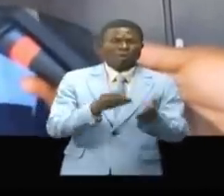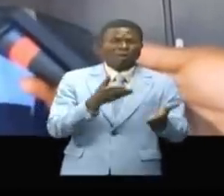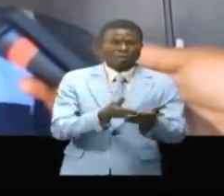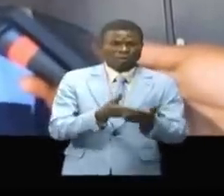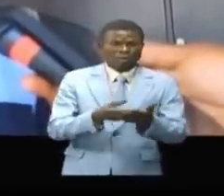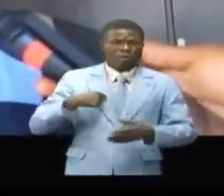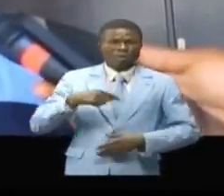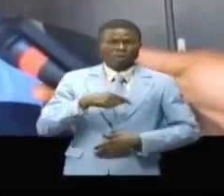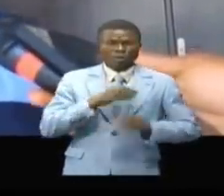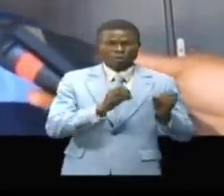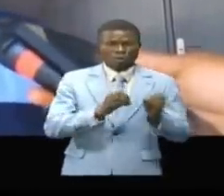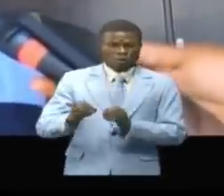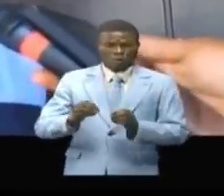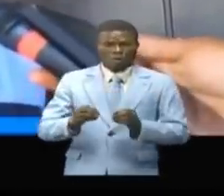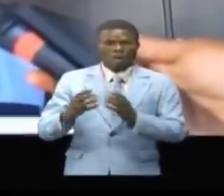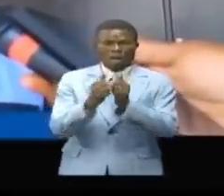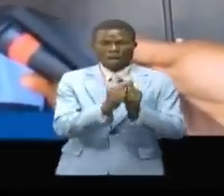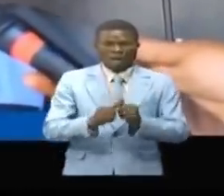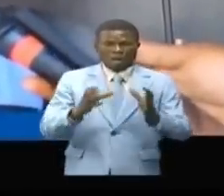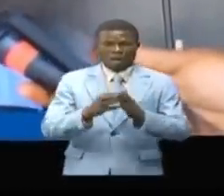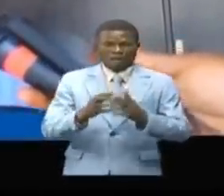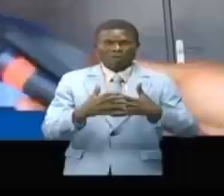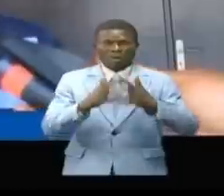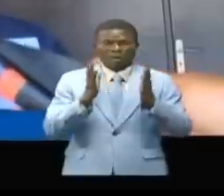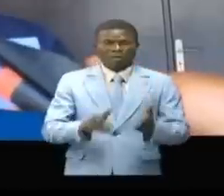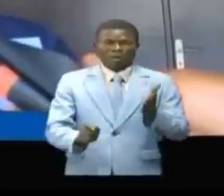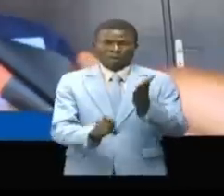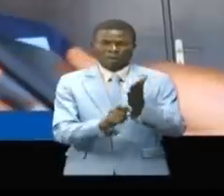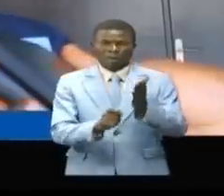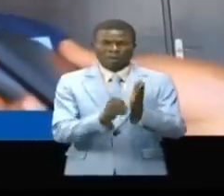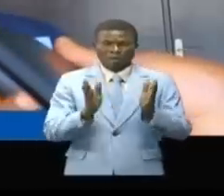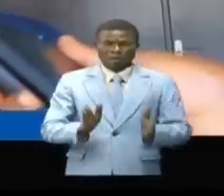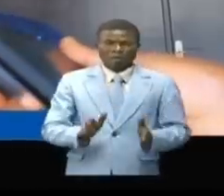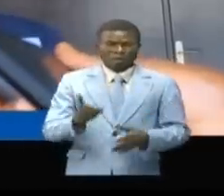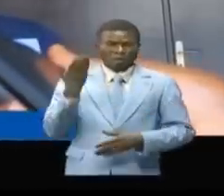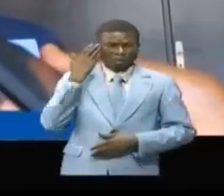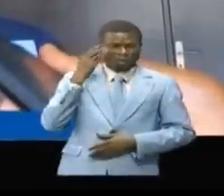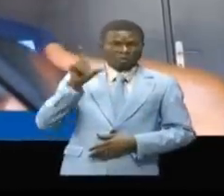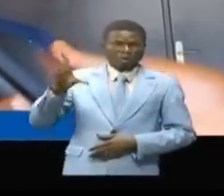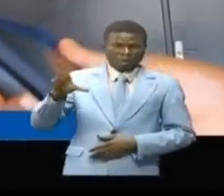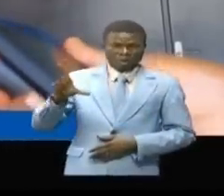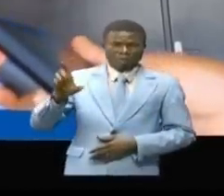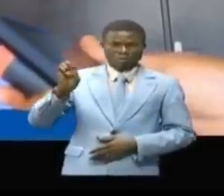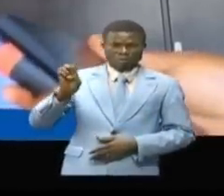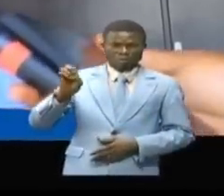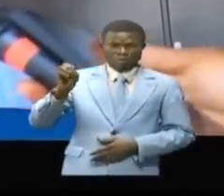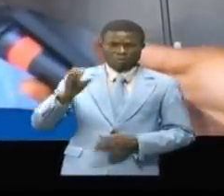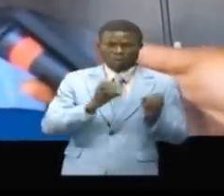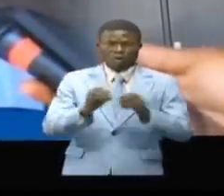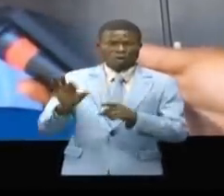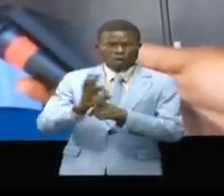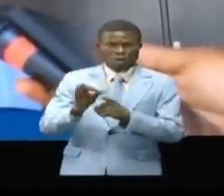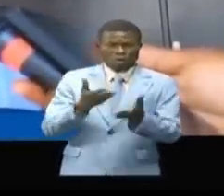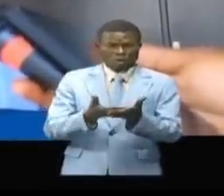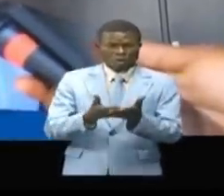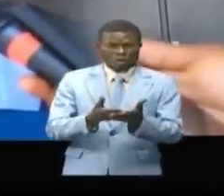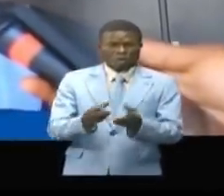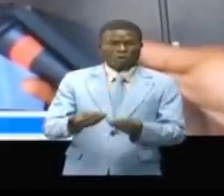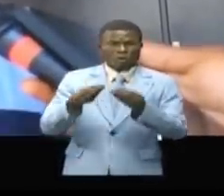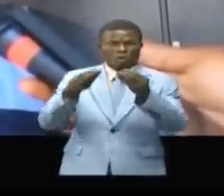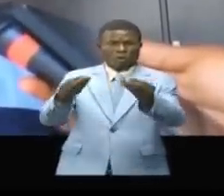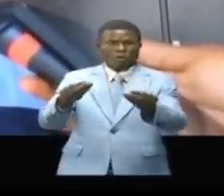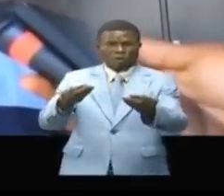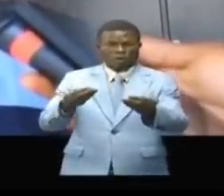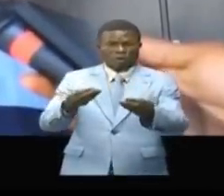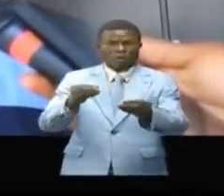avons tenu, en collaboration avec notre partenaire technique, qui est Léonard Cherchier, d'organiser cette formation en vue de doter